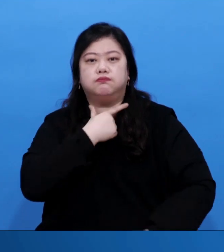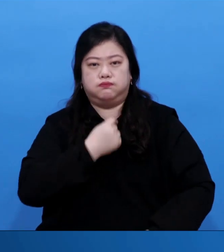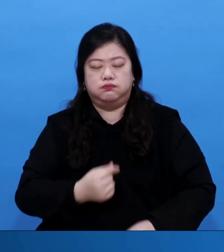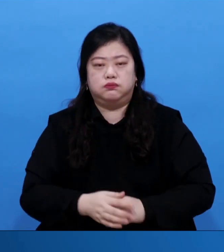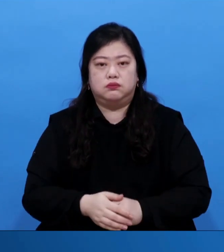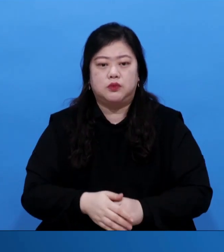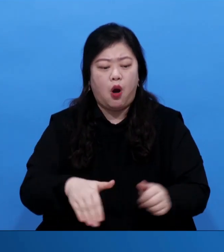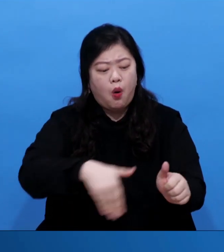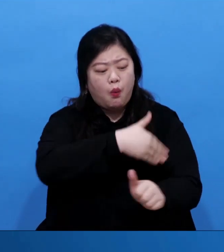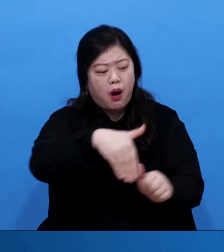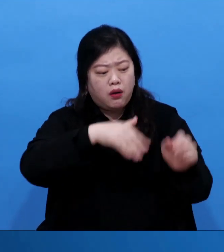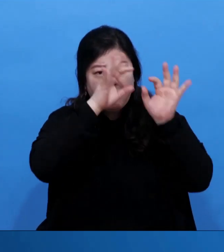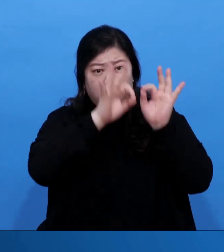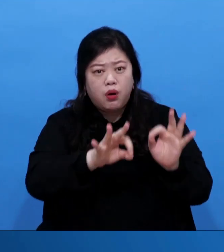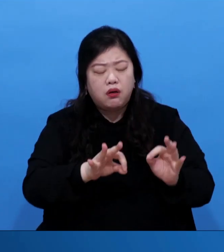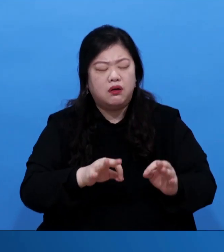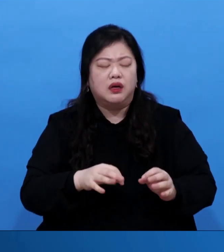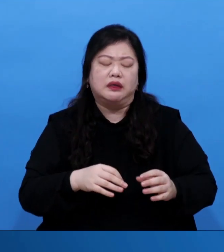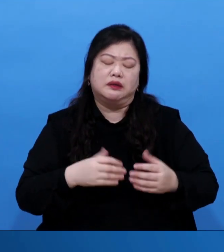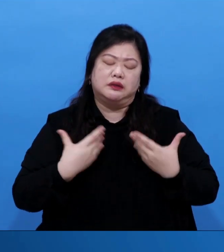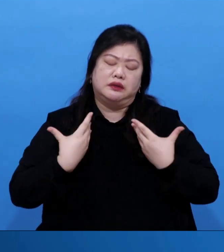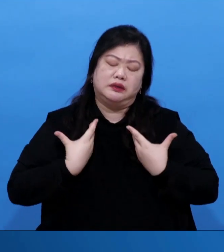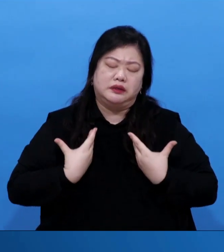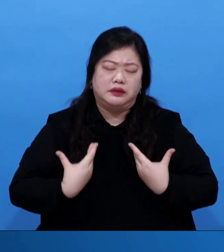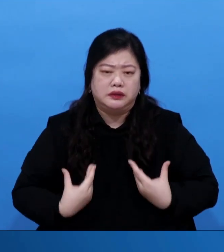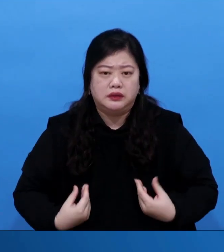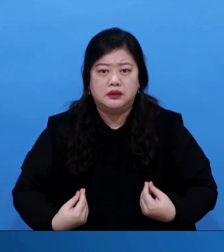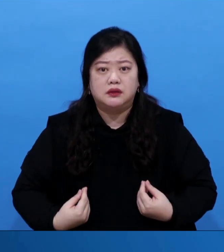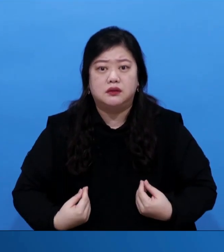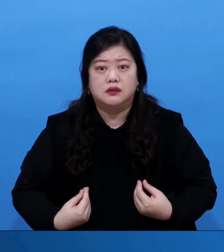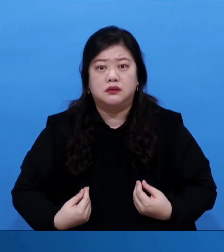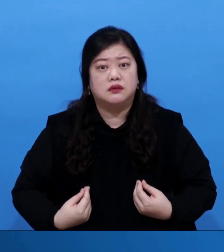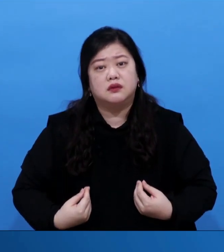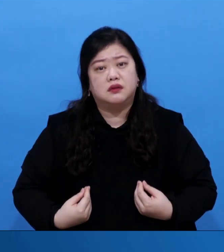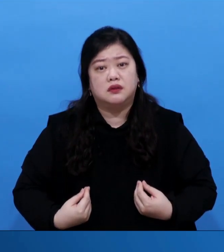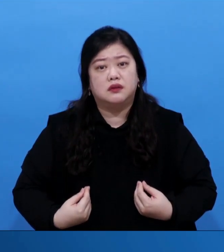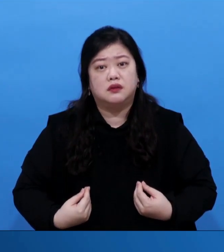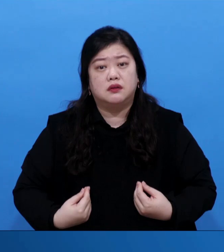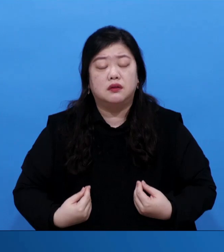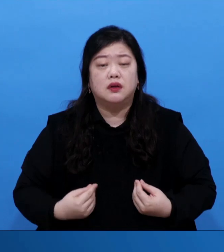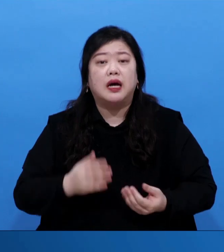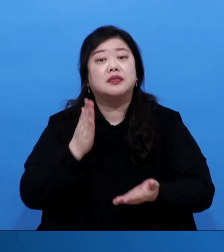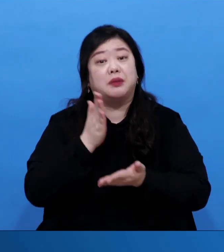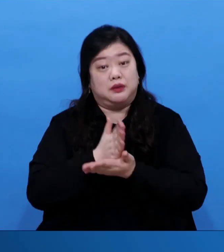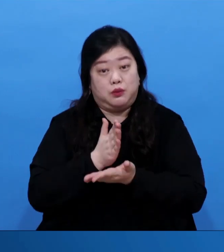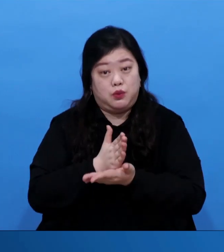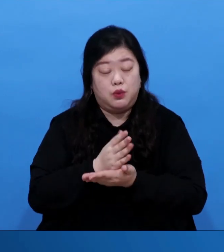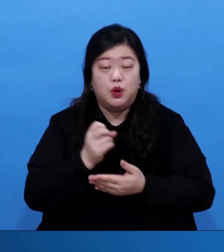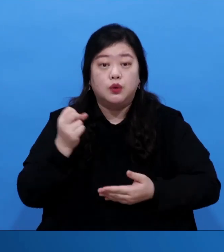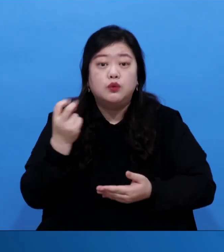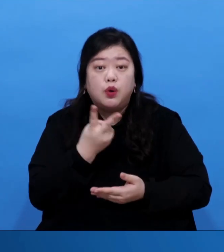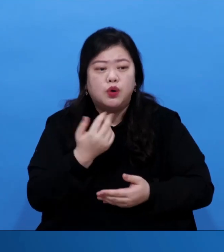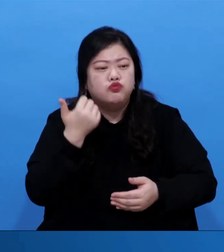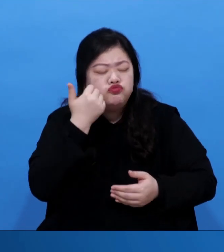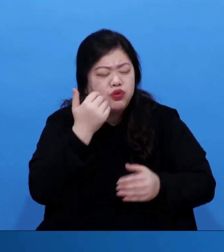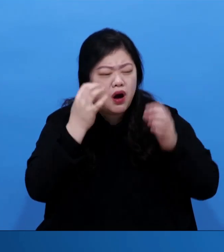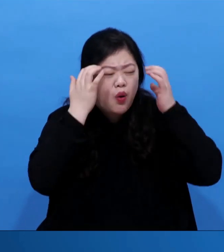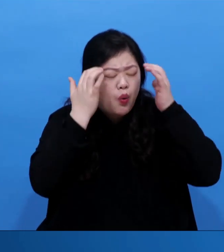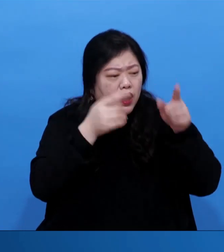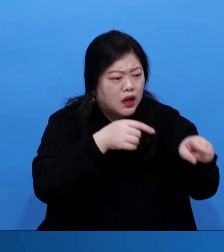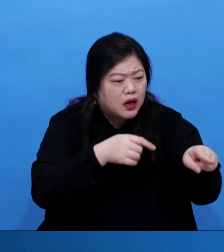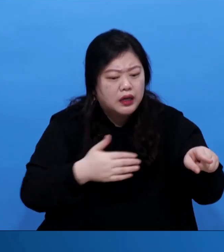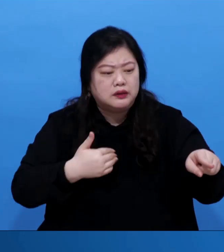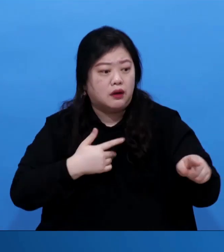없고 어떤 면에서는 다른 사람을 도와줄 힘이 생기는 겁니다. No reason to discourage at all. Rather, you'll gain the power to be able to